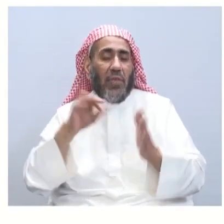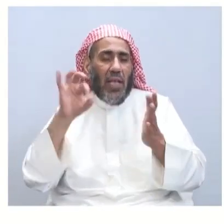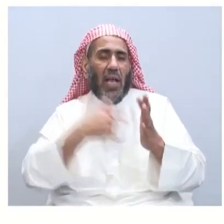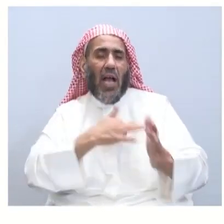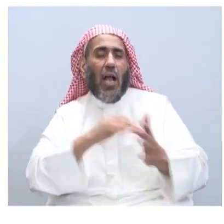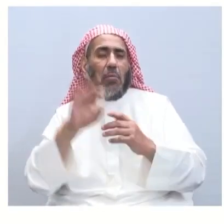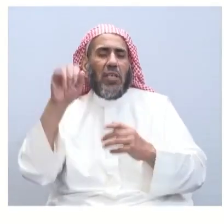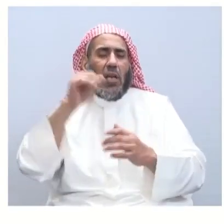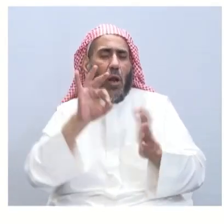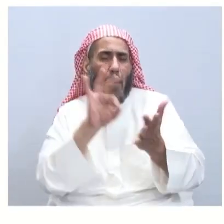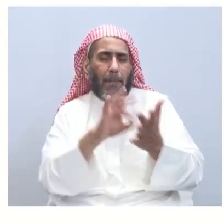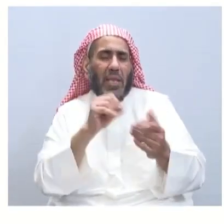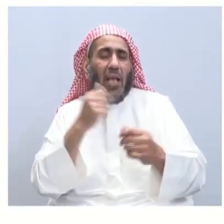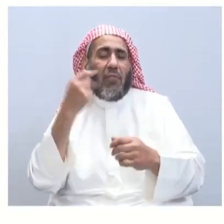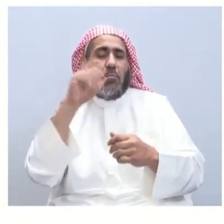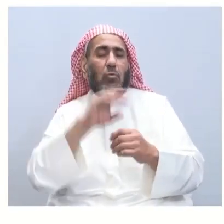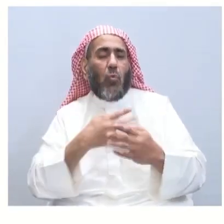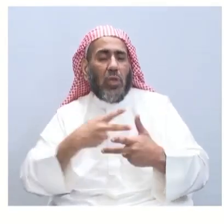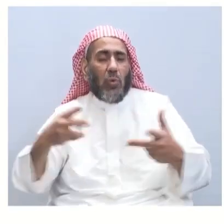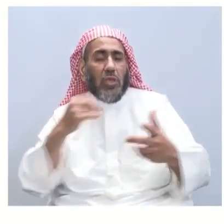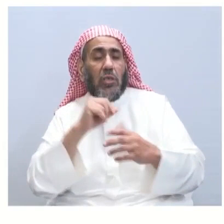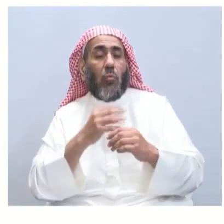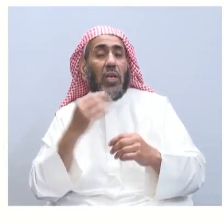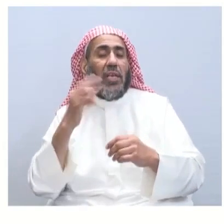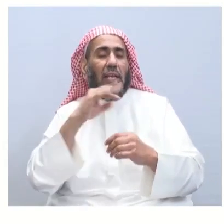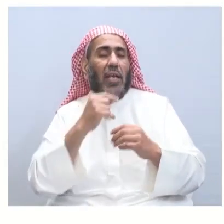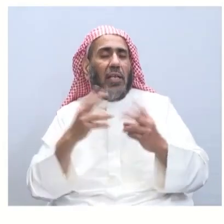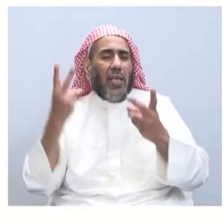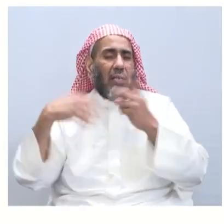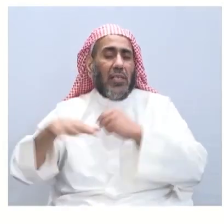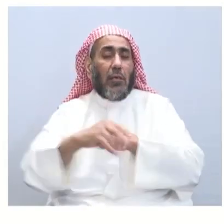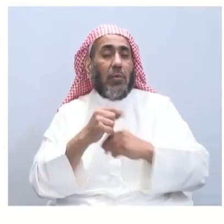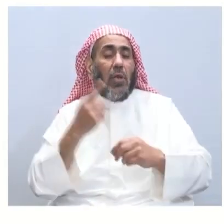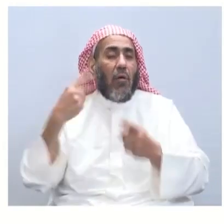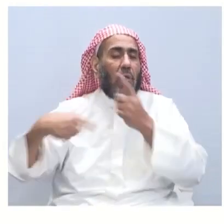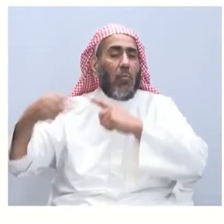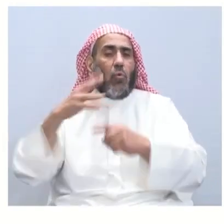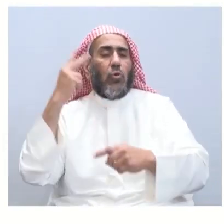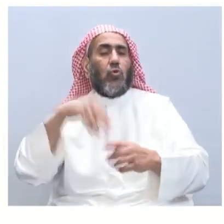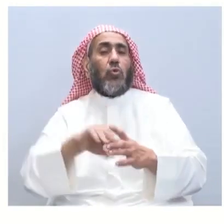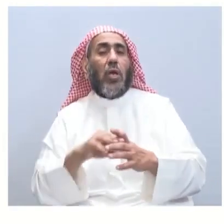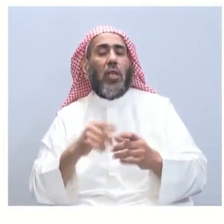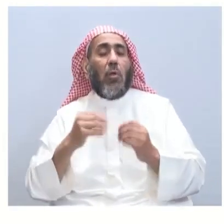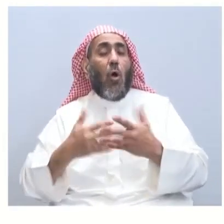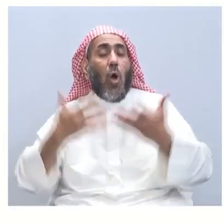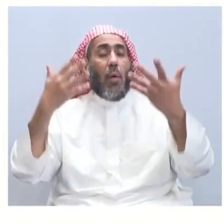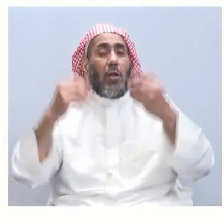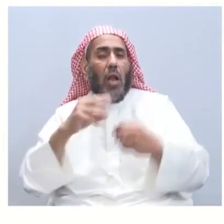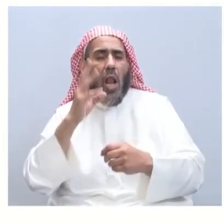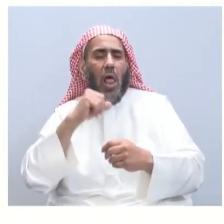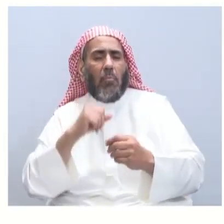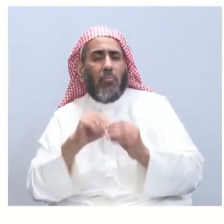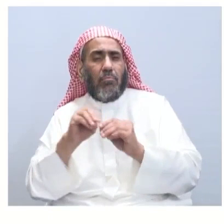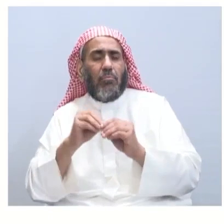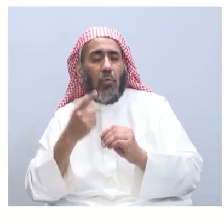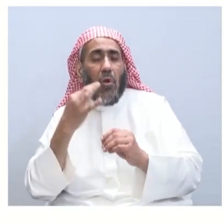عام 1963 والدواوين الشعريه والحكايات الشعبيه في الموروث السعودي وهذا ايضا من عوام الازدهار انهم لم فقط